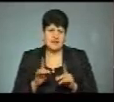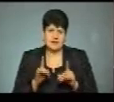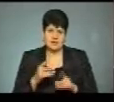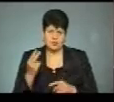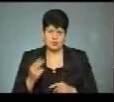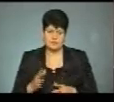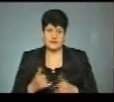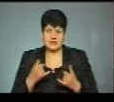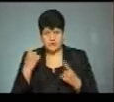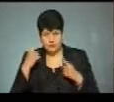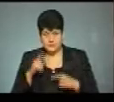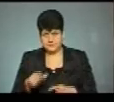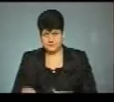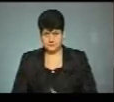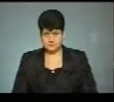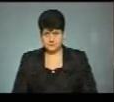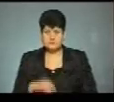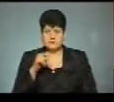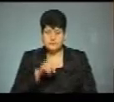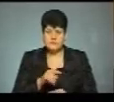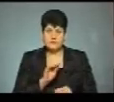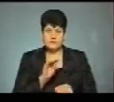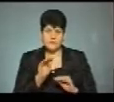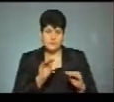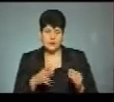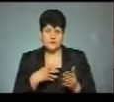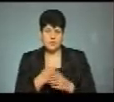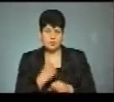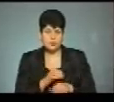для творчих людей. Тут митці виставляють свої роботи,